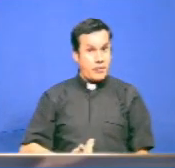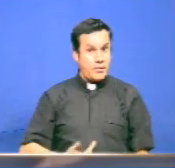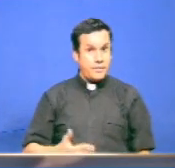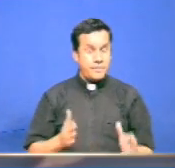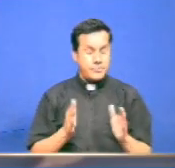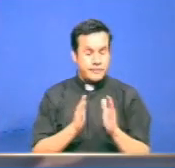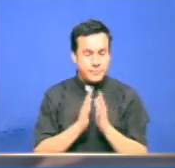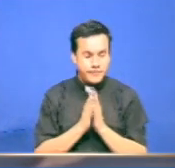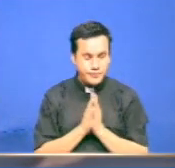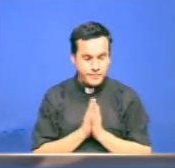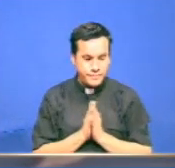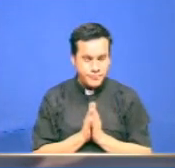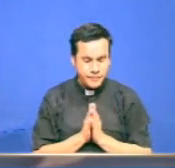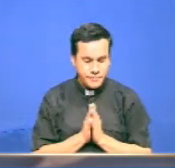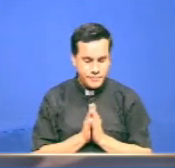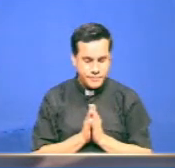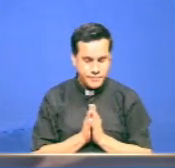mimi.